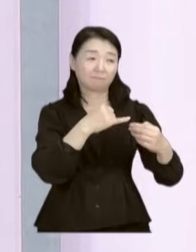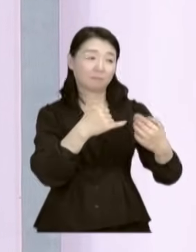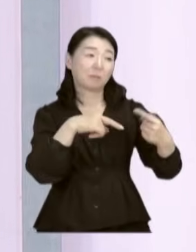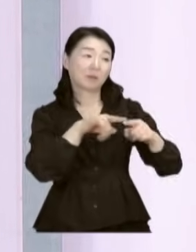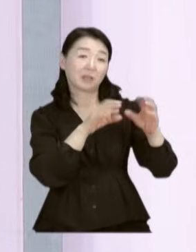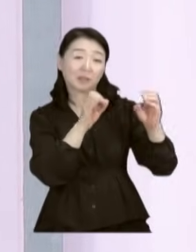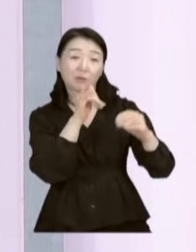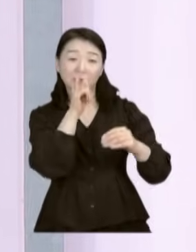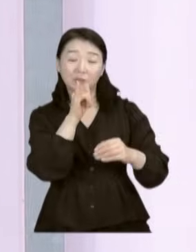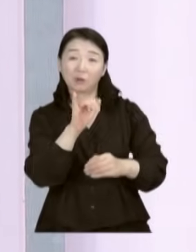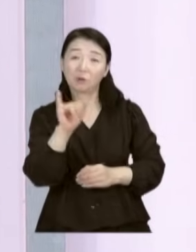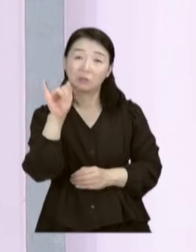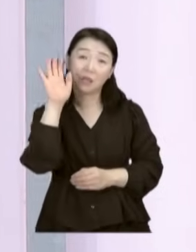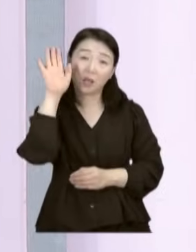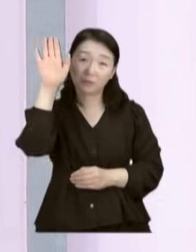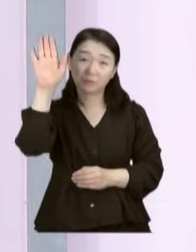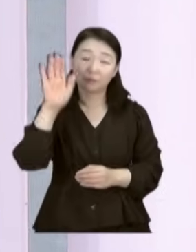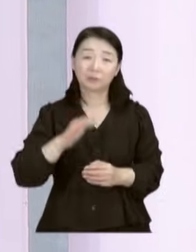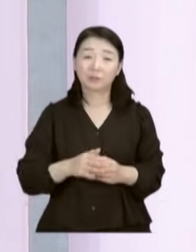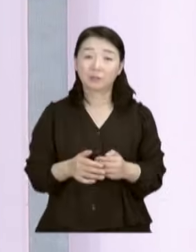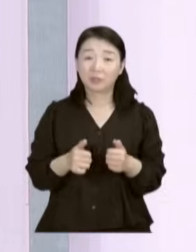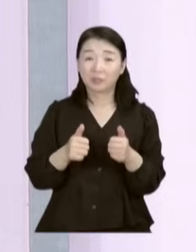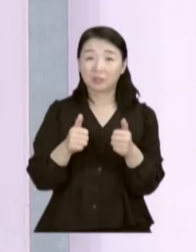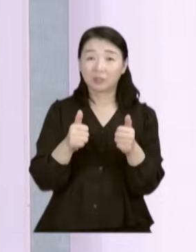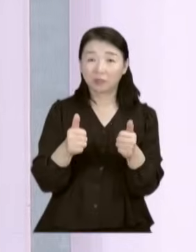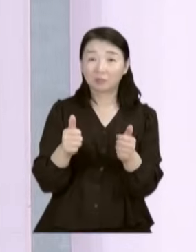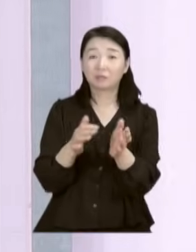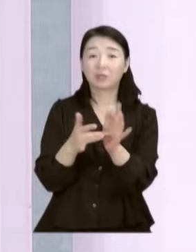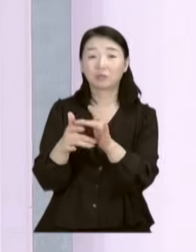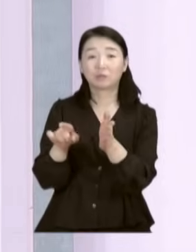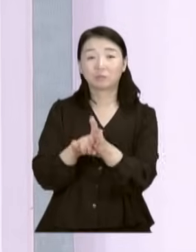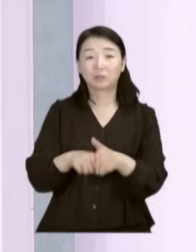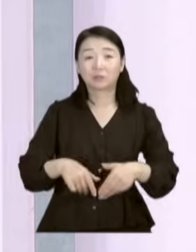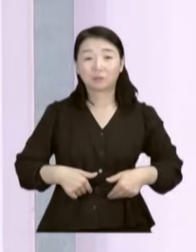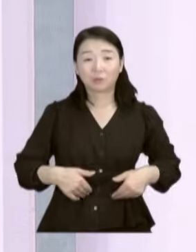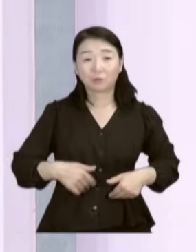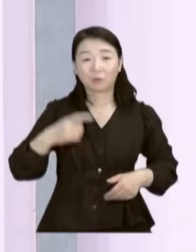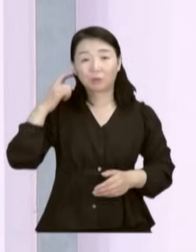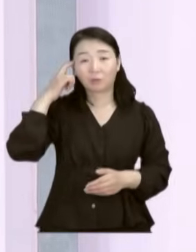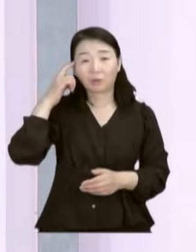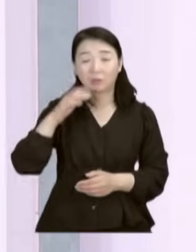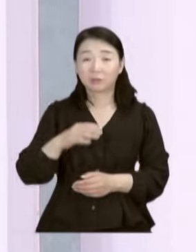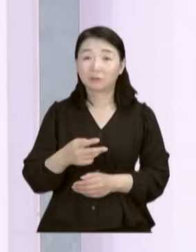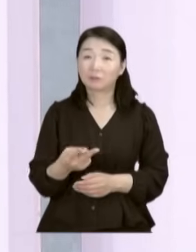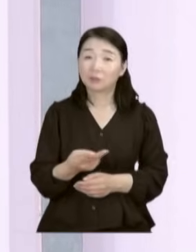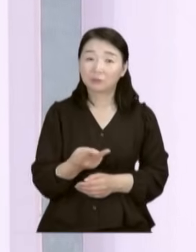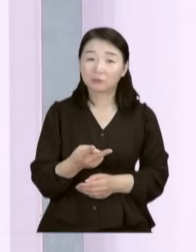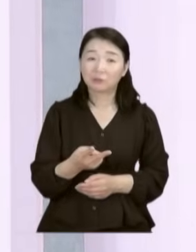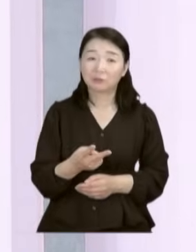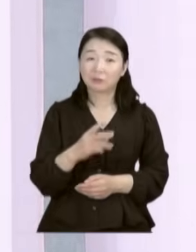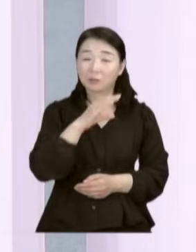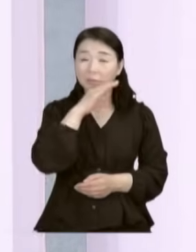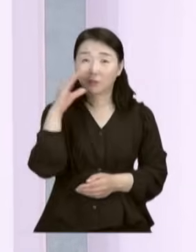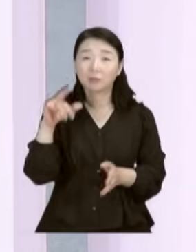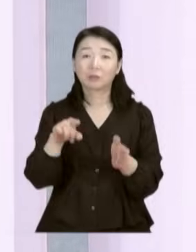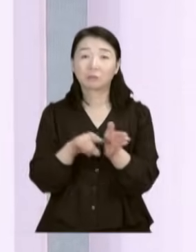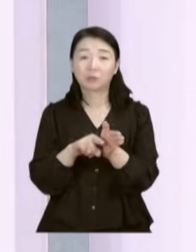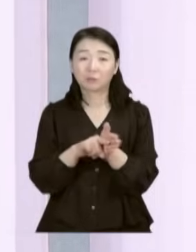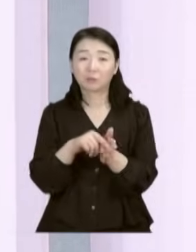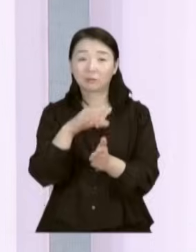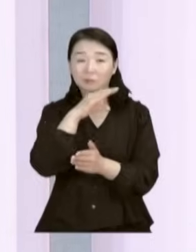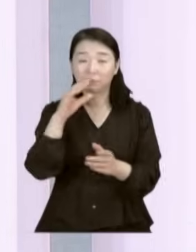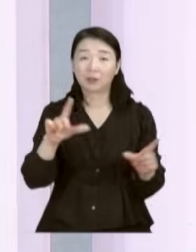언니 우리 앞으로 열심히 예수님 믿어야겠다 왜냐면 우리가 제대로 믿고 제대로